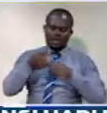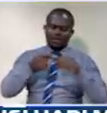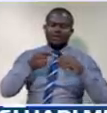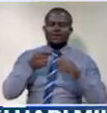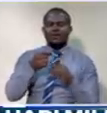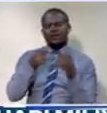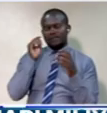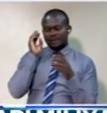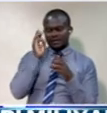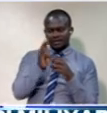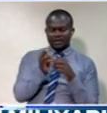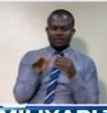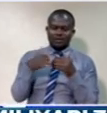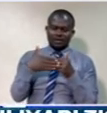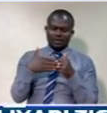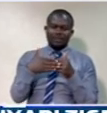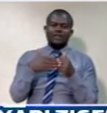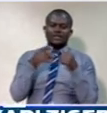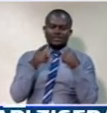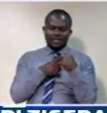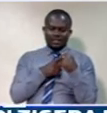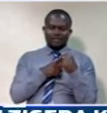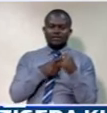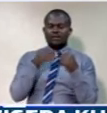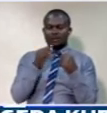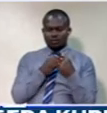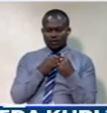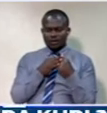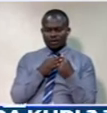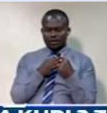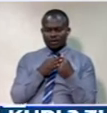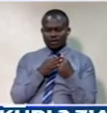byemerewe gukomeza bizajya bifunga saa 12 za nimugoroba.